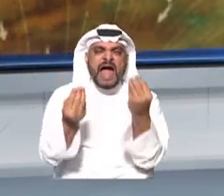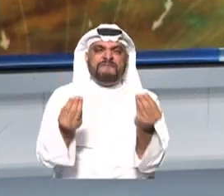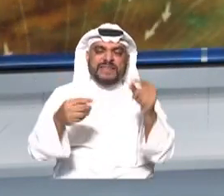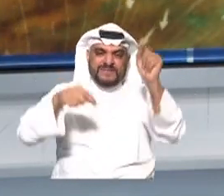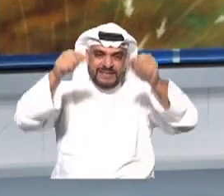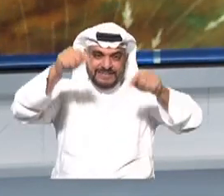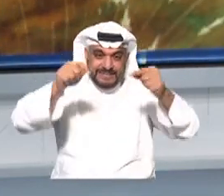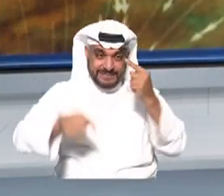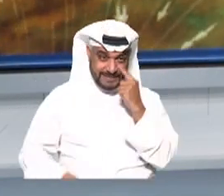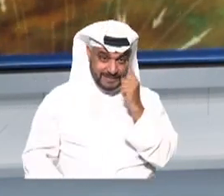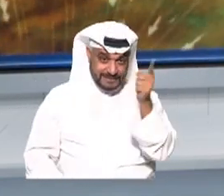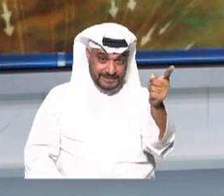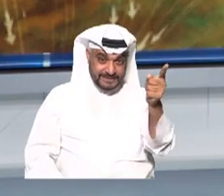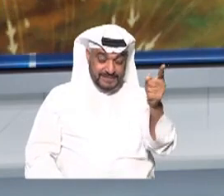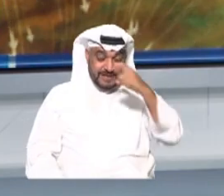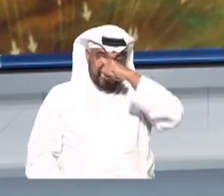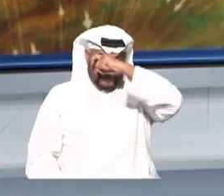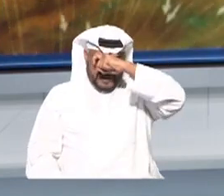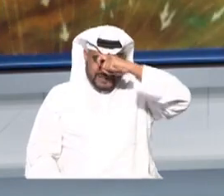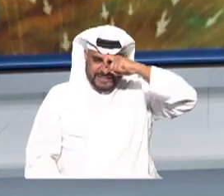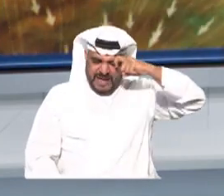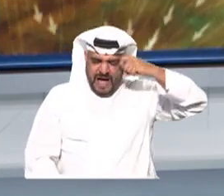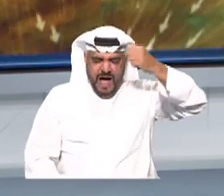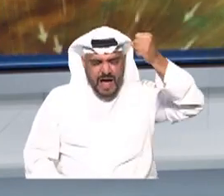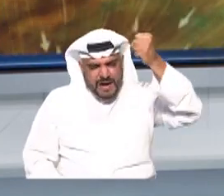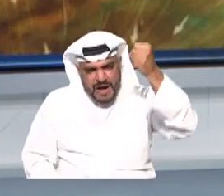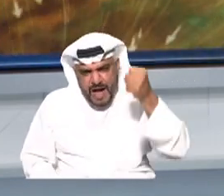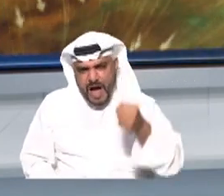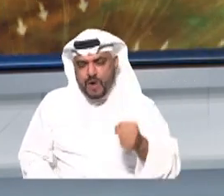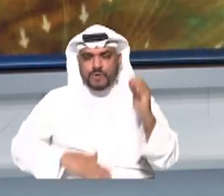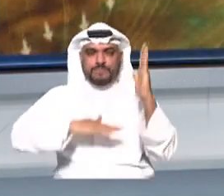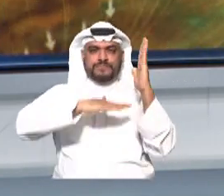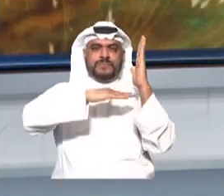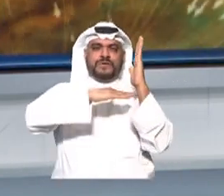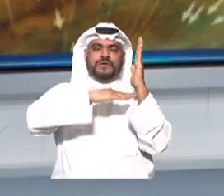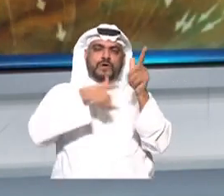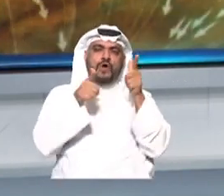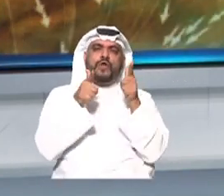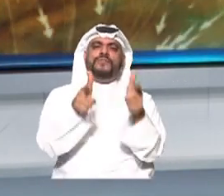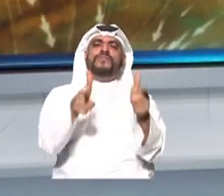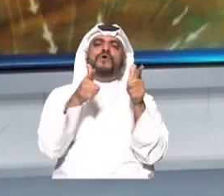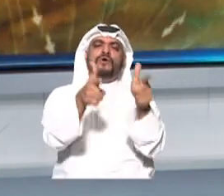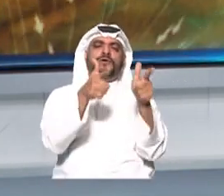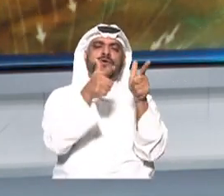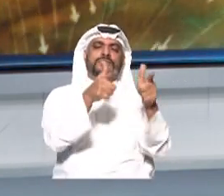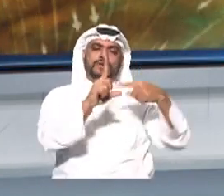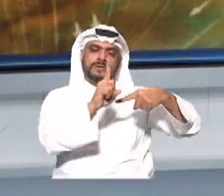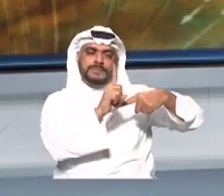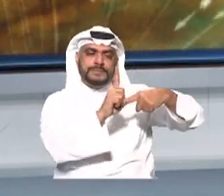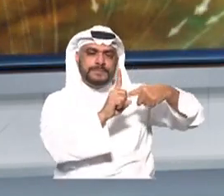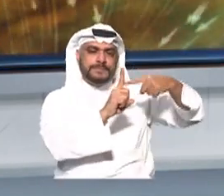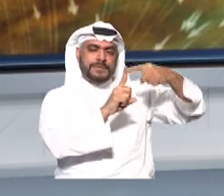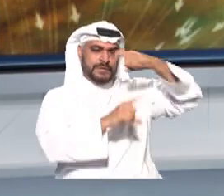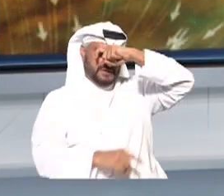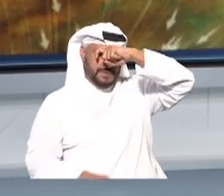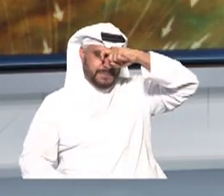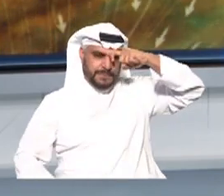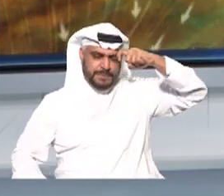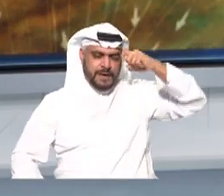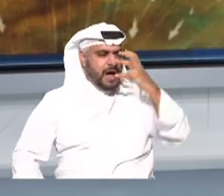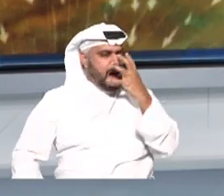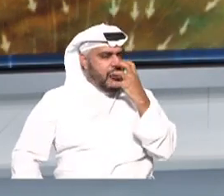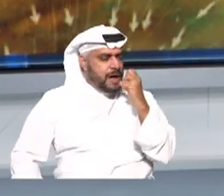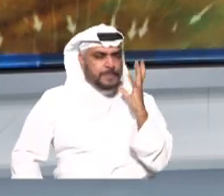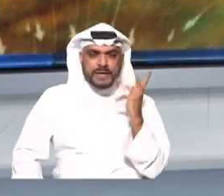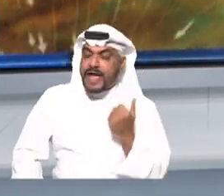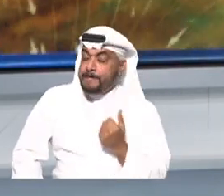المناطق. أجواء راح تستمر شديدة الحرارة في منتصف يوم الغد، وقد تصل درجات الحرارة في معظم المناطق البرية ما بين 44